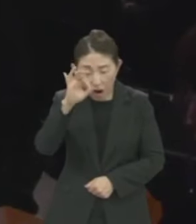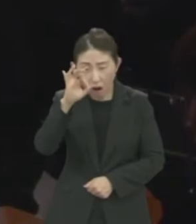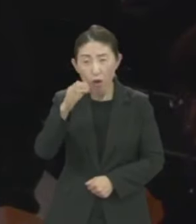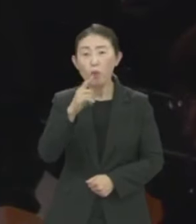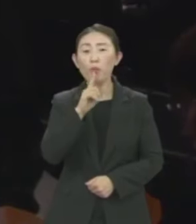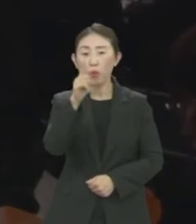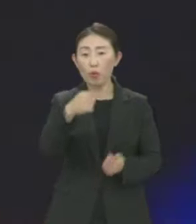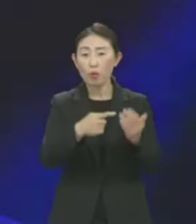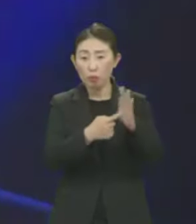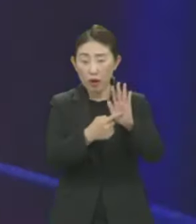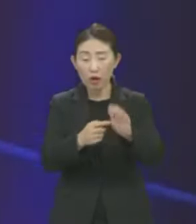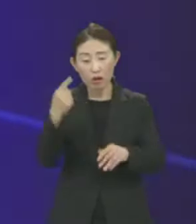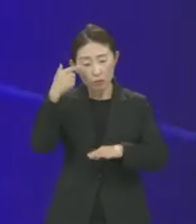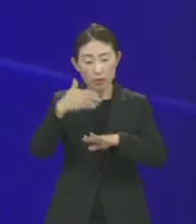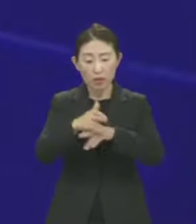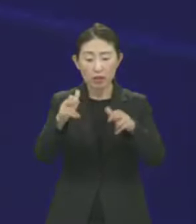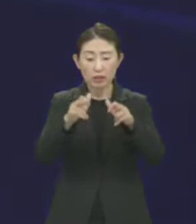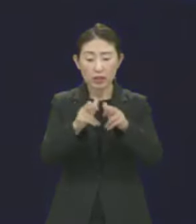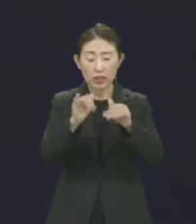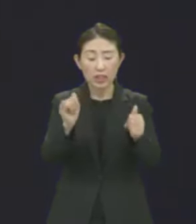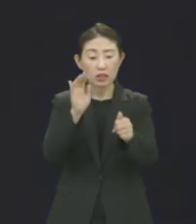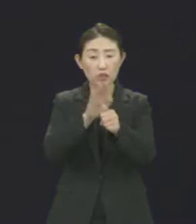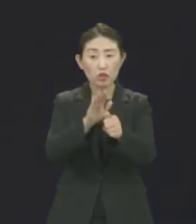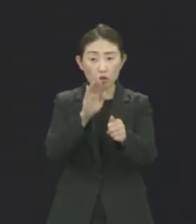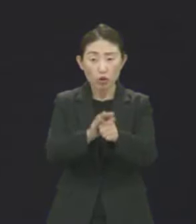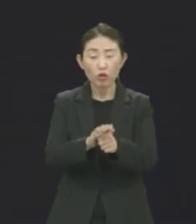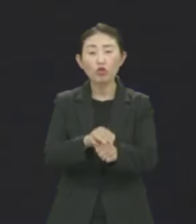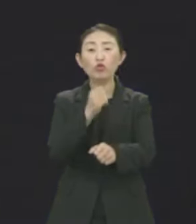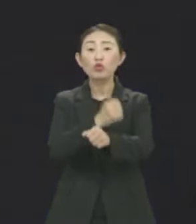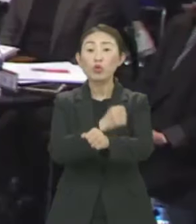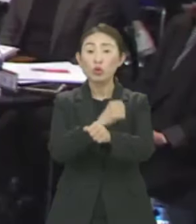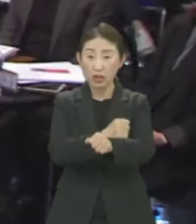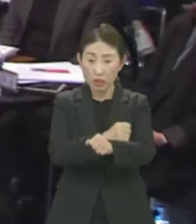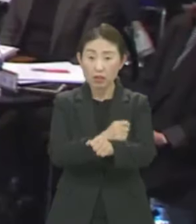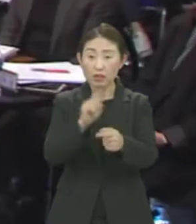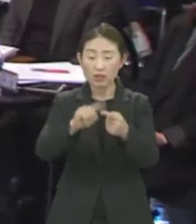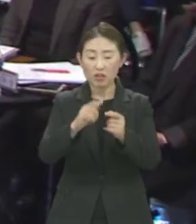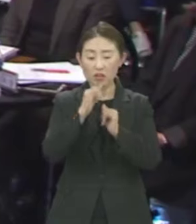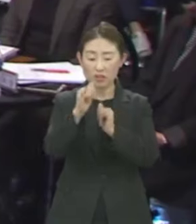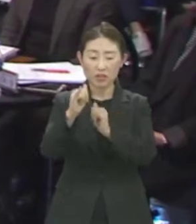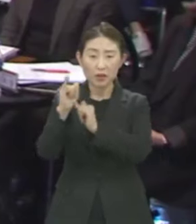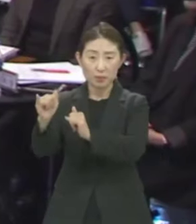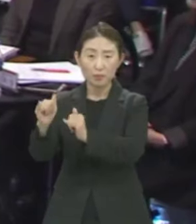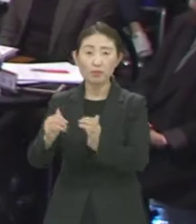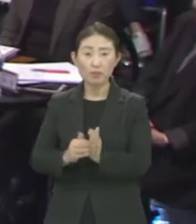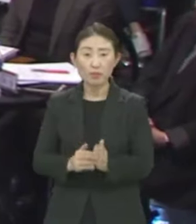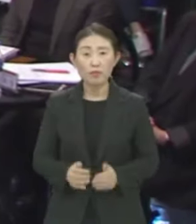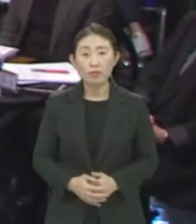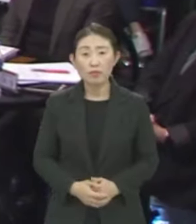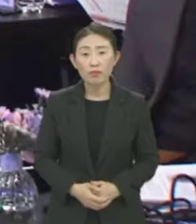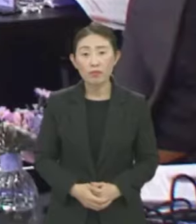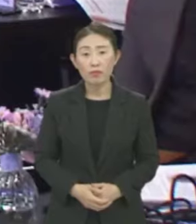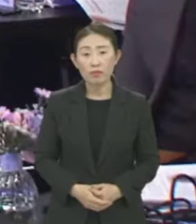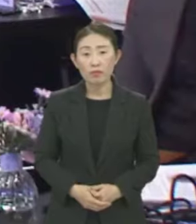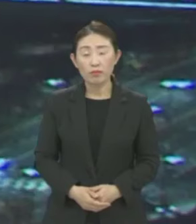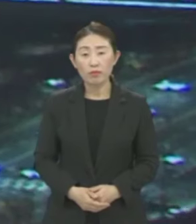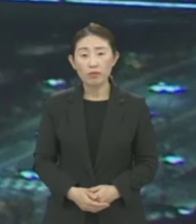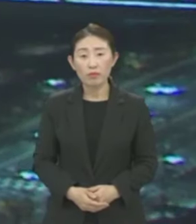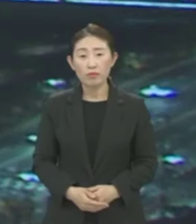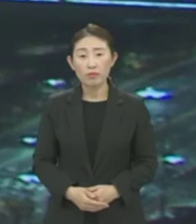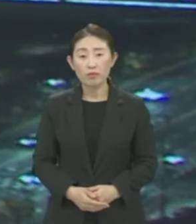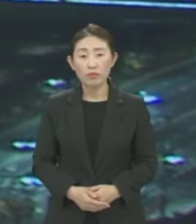이어 발달장애인 지원 사업에 노력한 복지 유공자들에 대한 시상이 진행됐습니다.